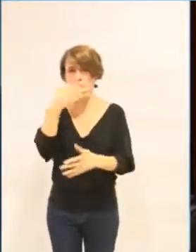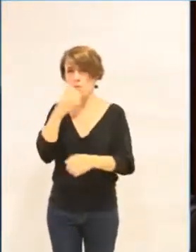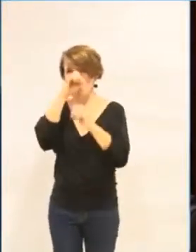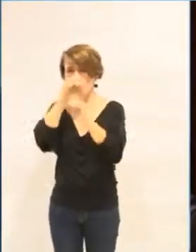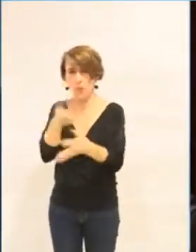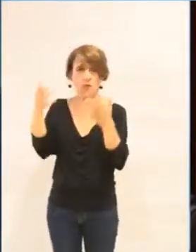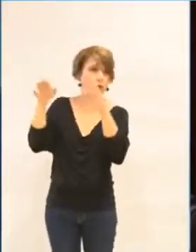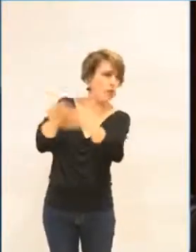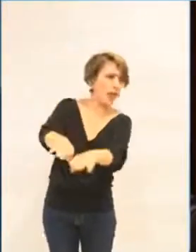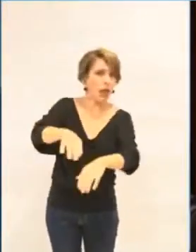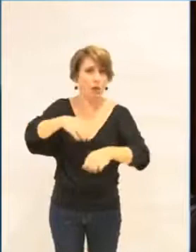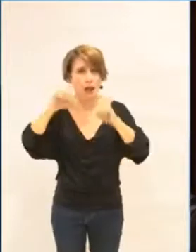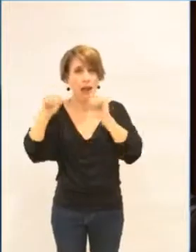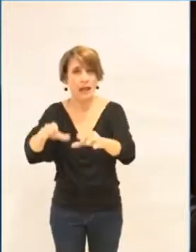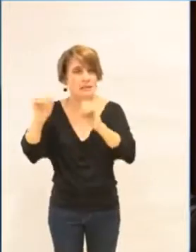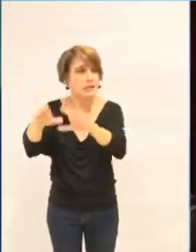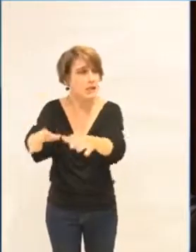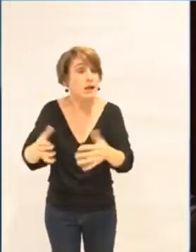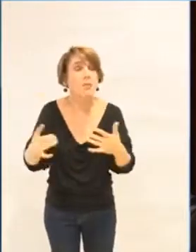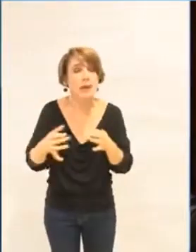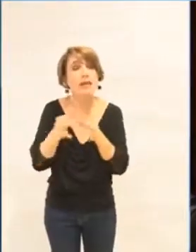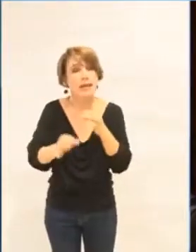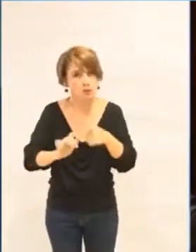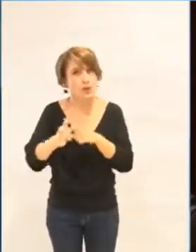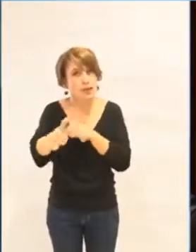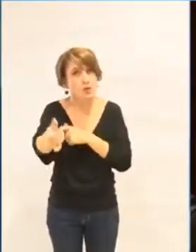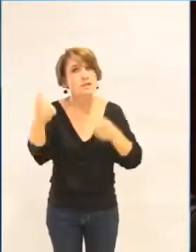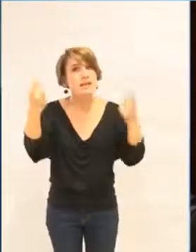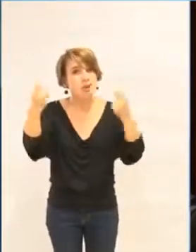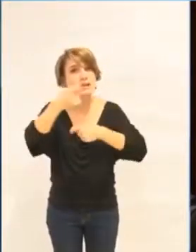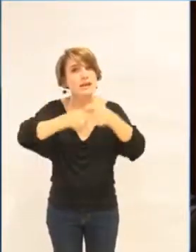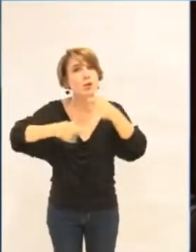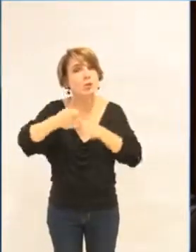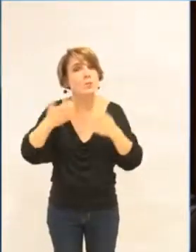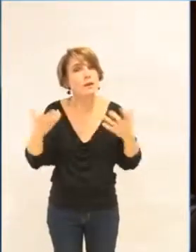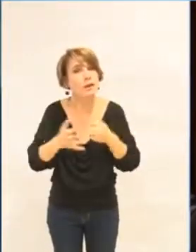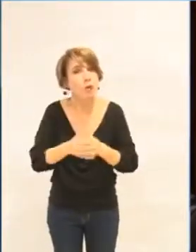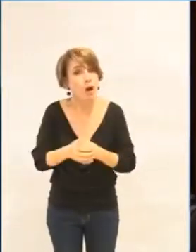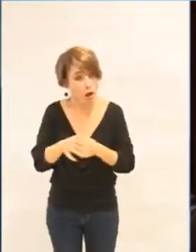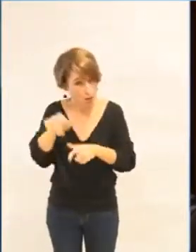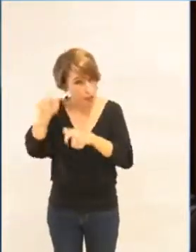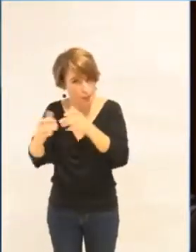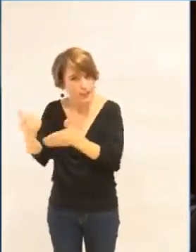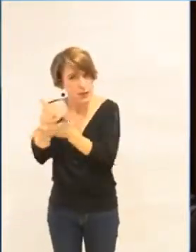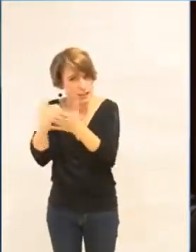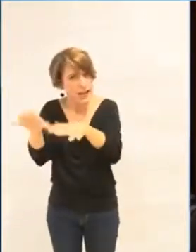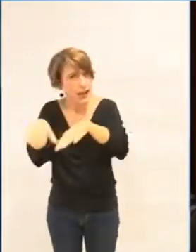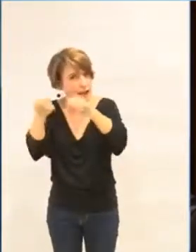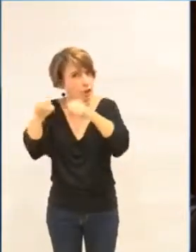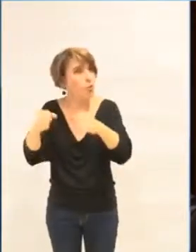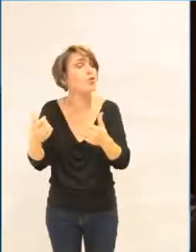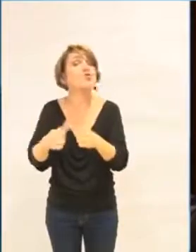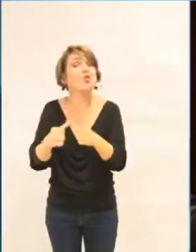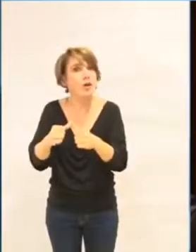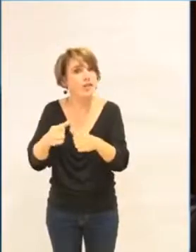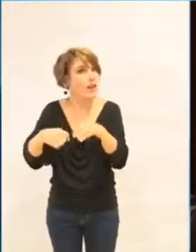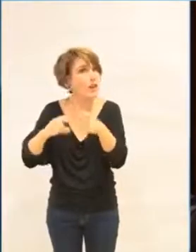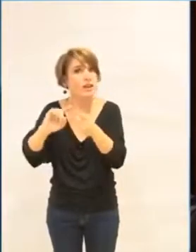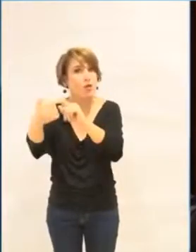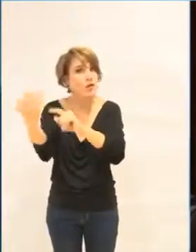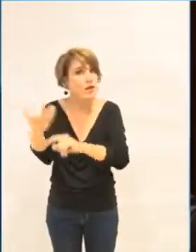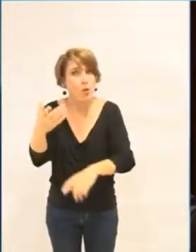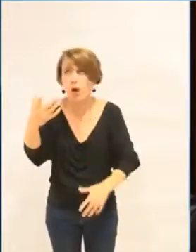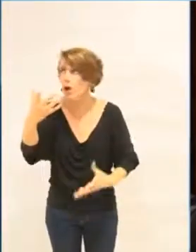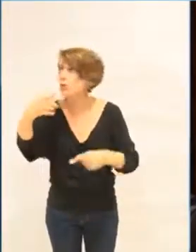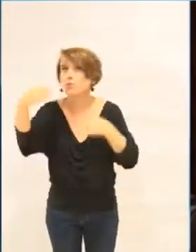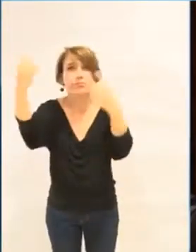des conséquences, même d'ailleurs pour le personnel de l'équipement. J'ai été un peu long, je suis désolé, mais je crois que le rapport qui